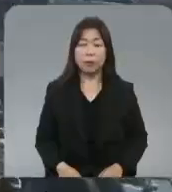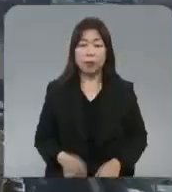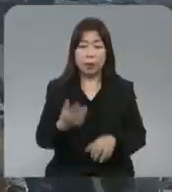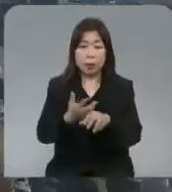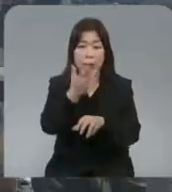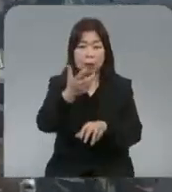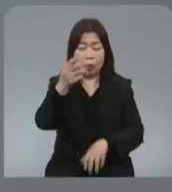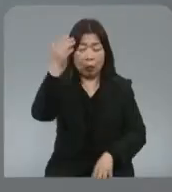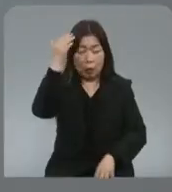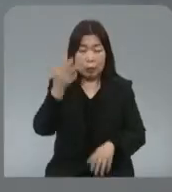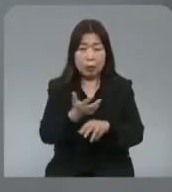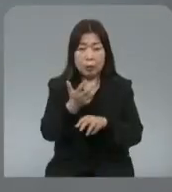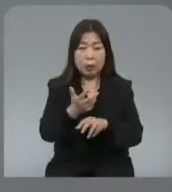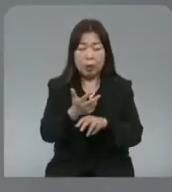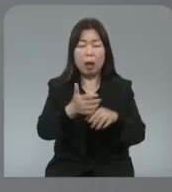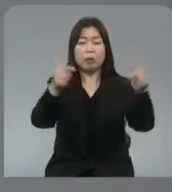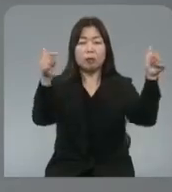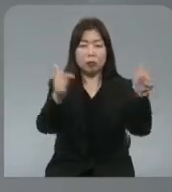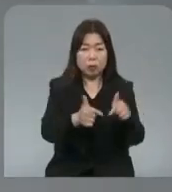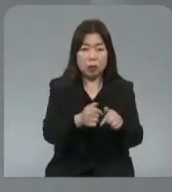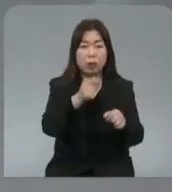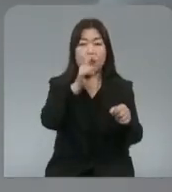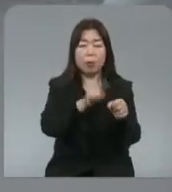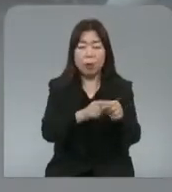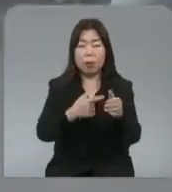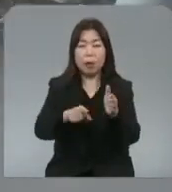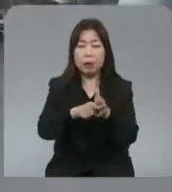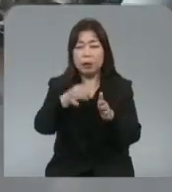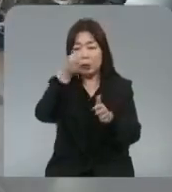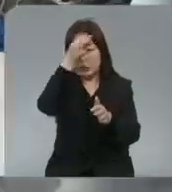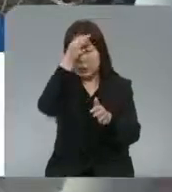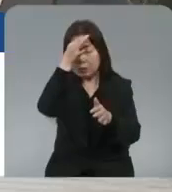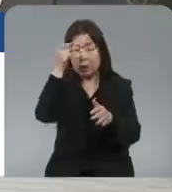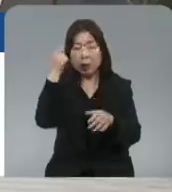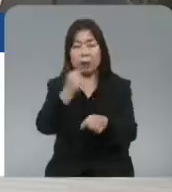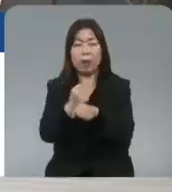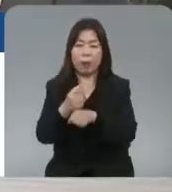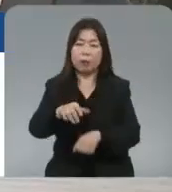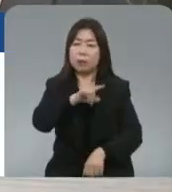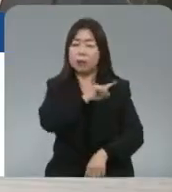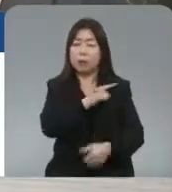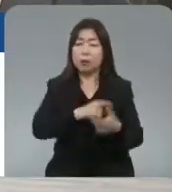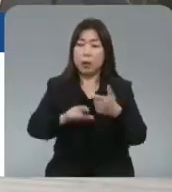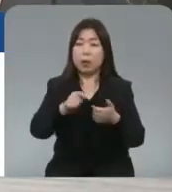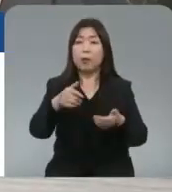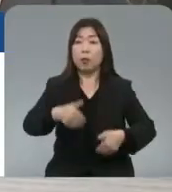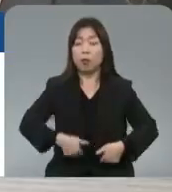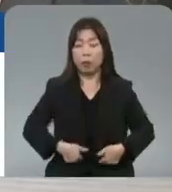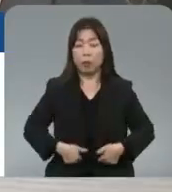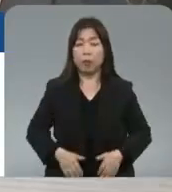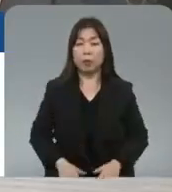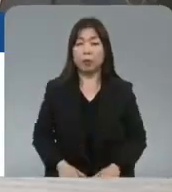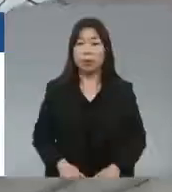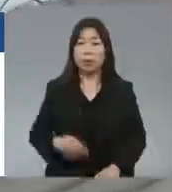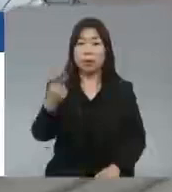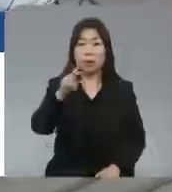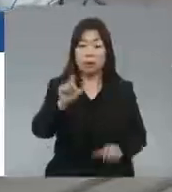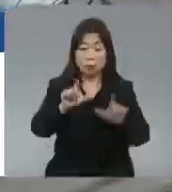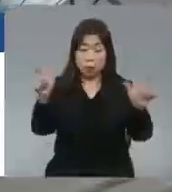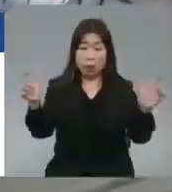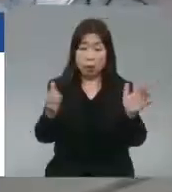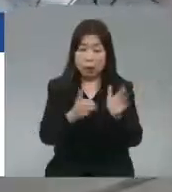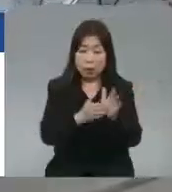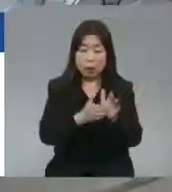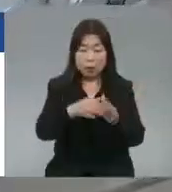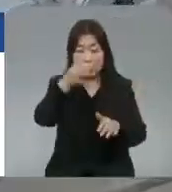2030 году на сорок процентов от уровня 2018 года кроме того она планирует внести вклад